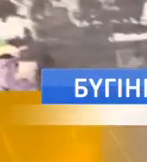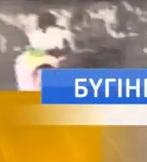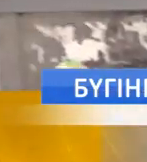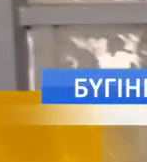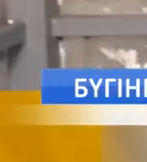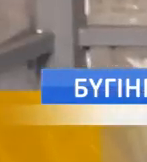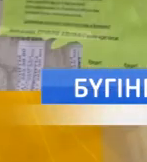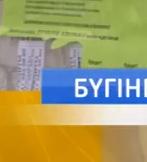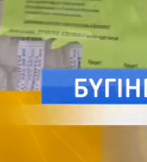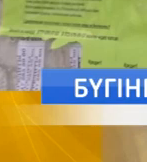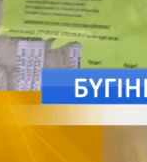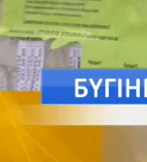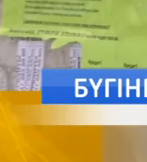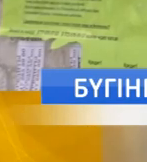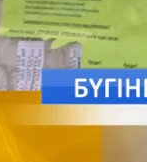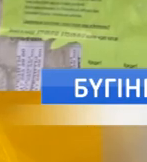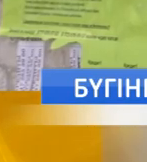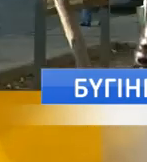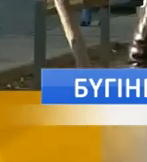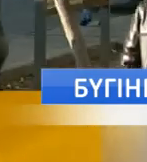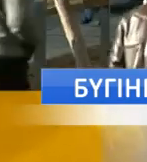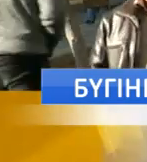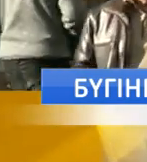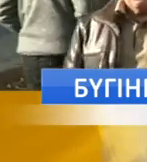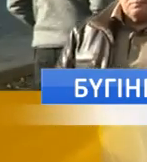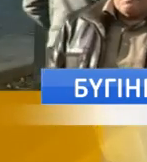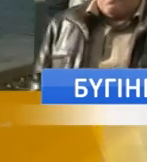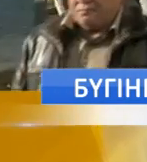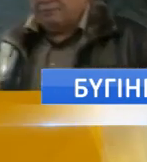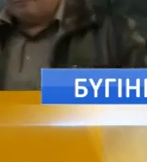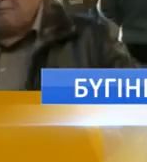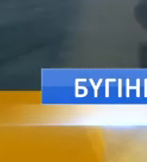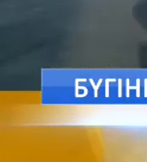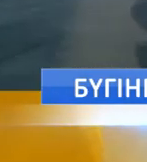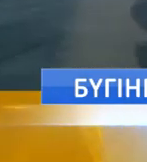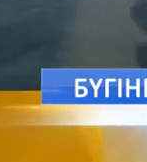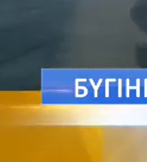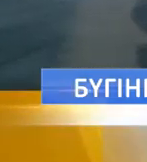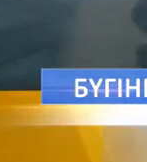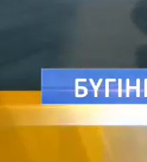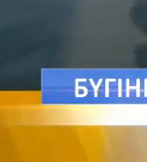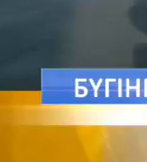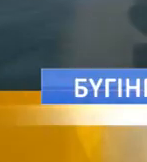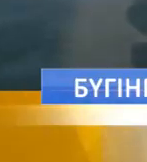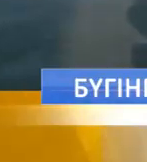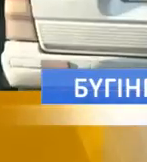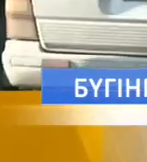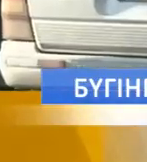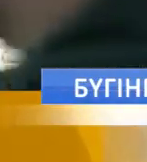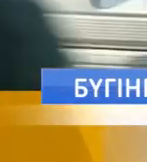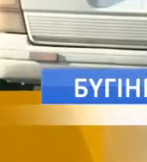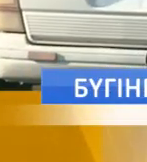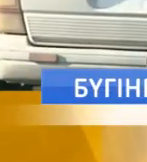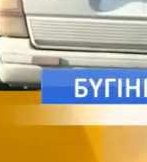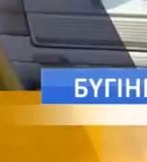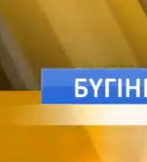Жарнама ілу мәдениеті дегеніміз не? Оның орналасу тәртібін қадағалайтын мекеме бар ма? Тілшіміз қаладағы айылдамалардың көркін қашырған мәселеге